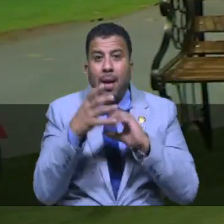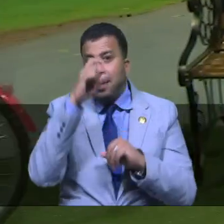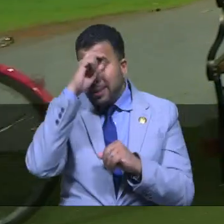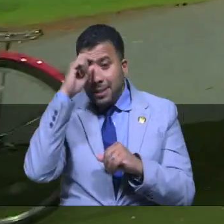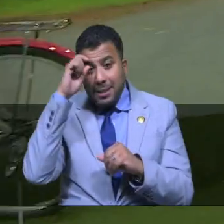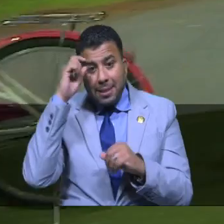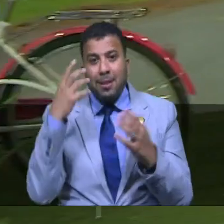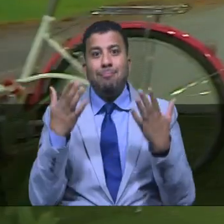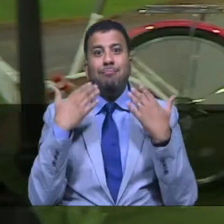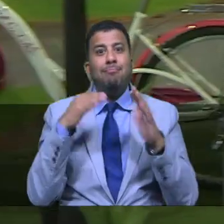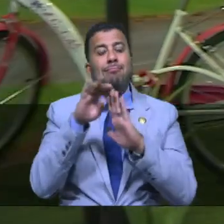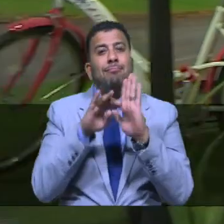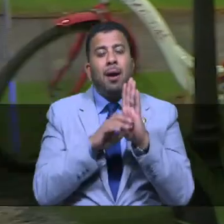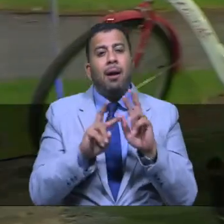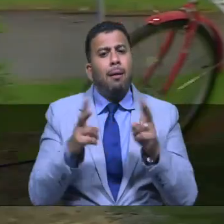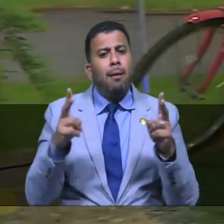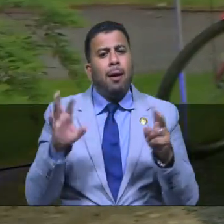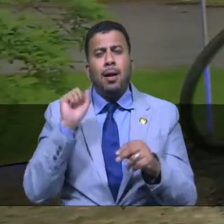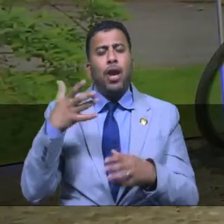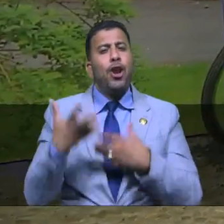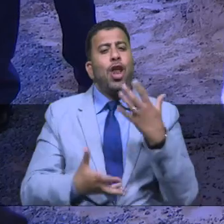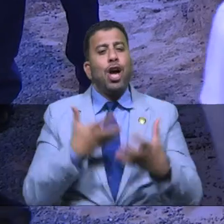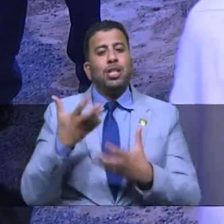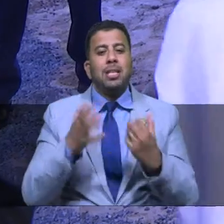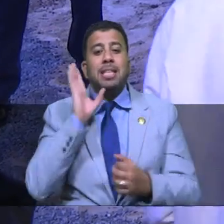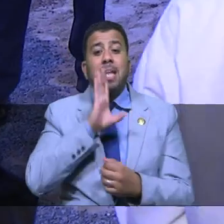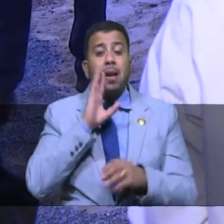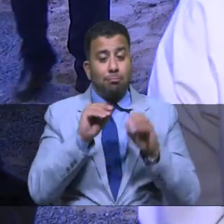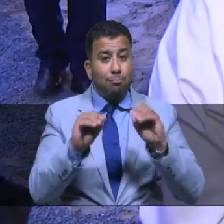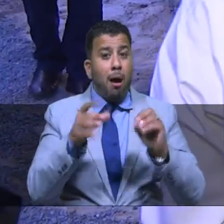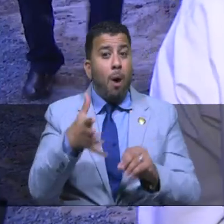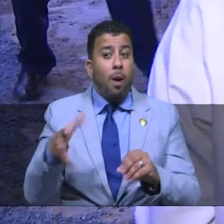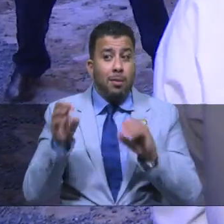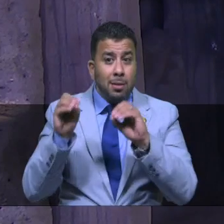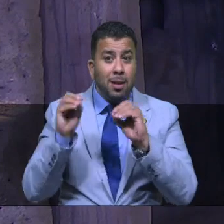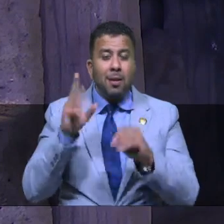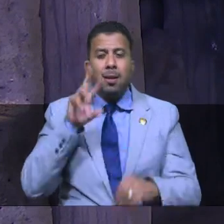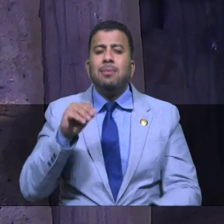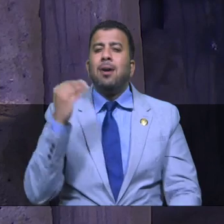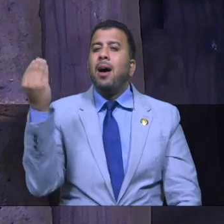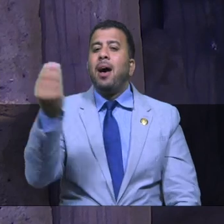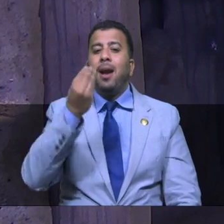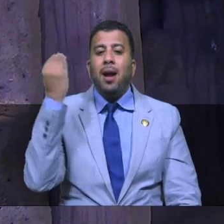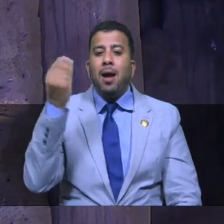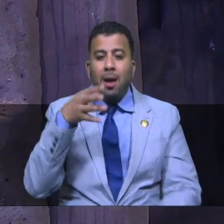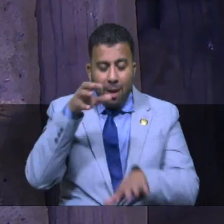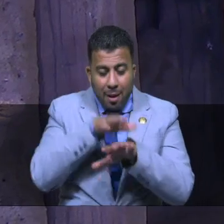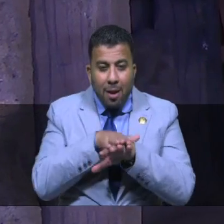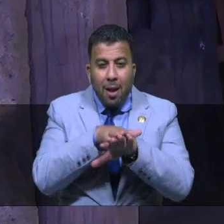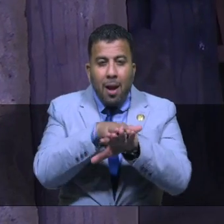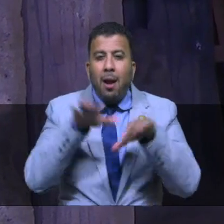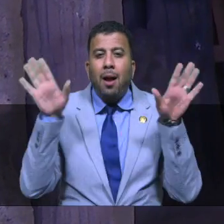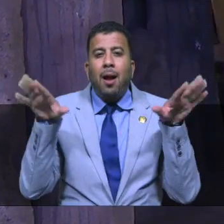إلى جانب تنظيم مجموعة من الأنشطة التعليمية والترفيهية كرحلة عبر كهف